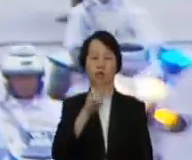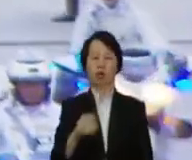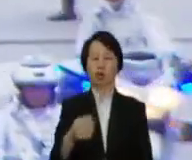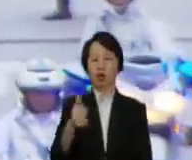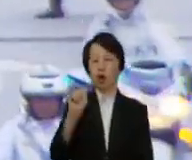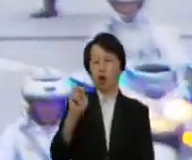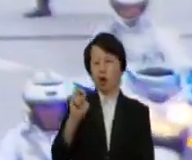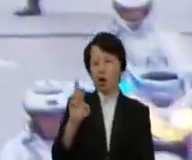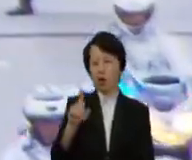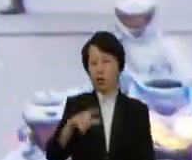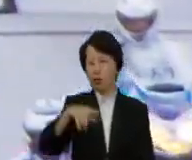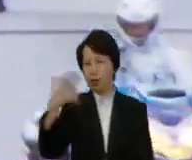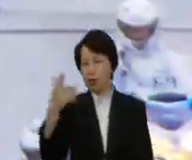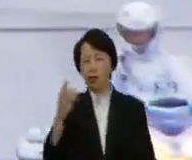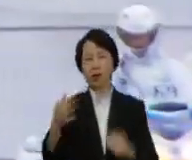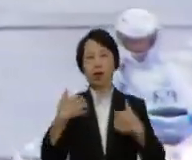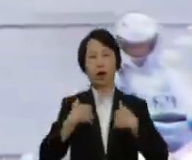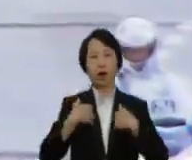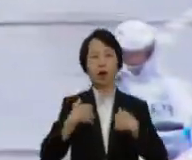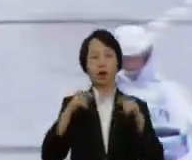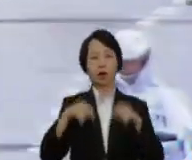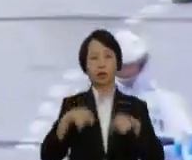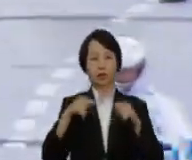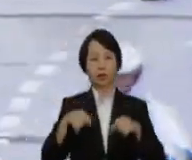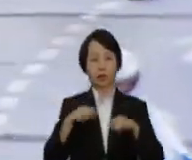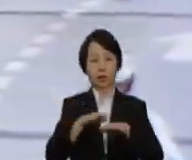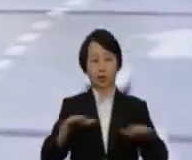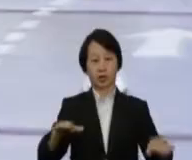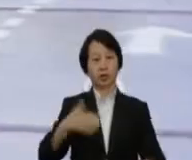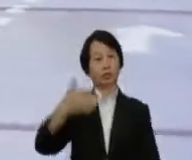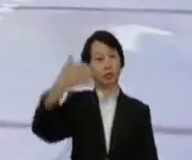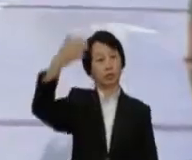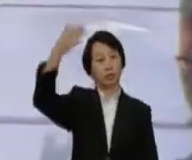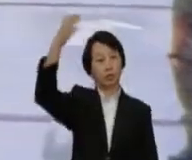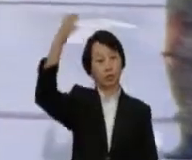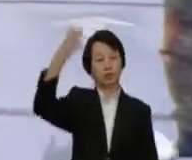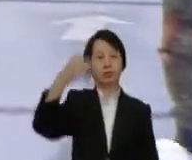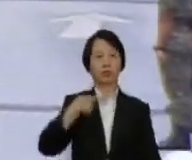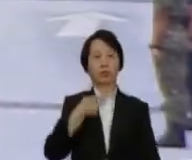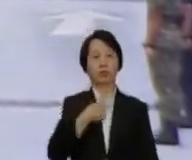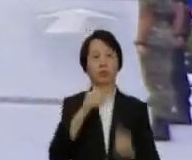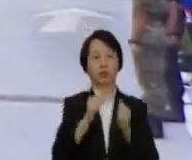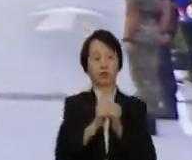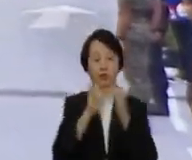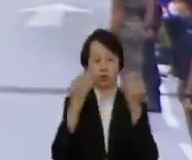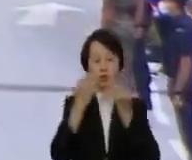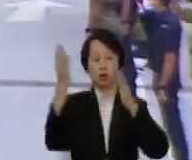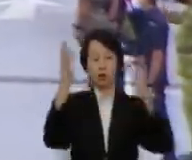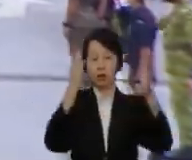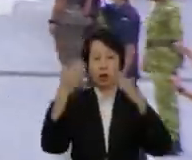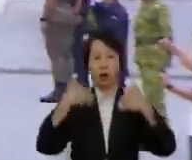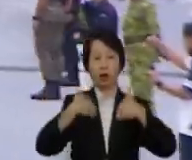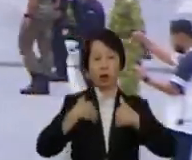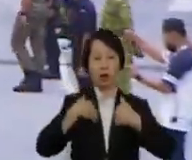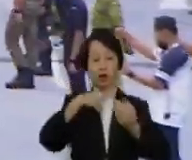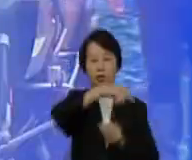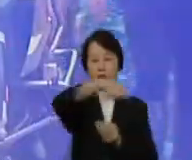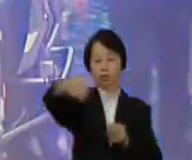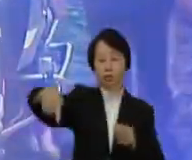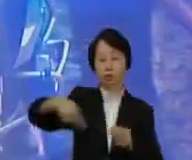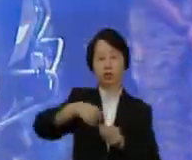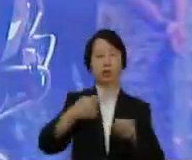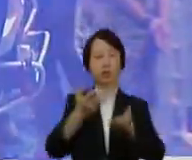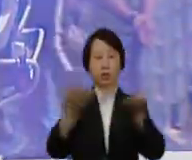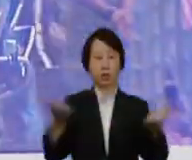yang berbeza jika anda berada di Dataran Merdeka bersama-sama dengan kami, keluarga Malaysia yang berada di sekitar Dataran